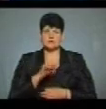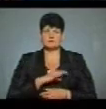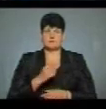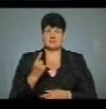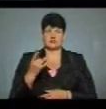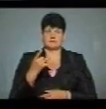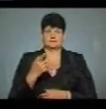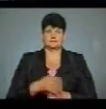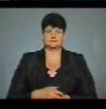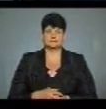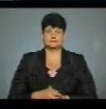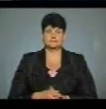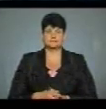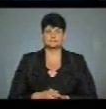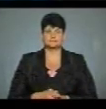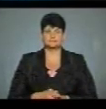вперше.